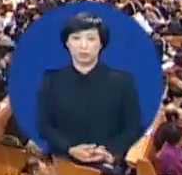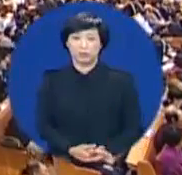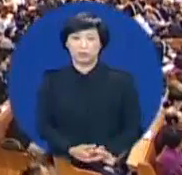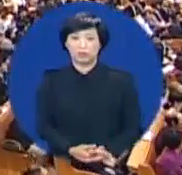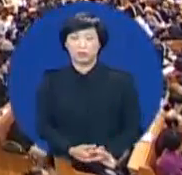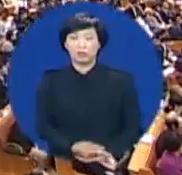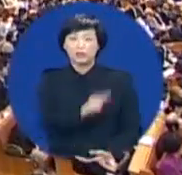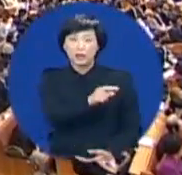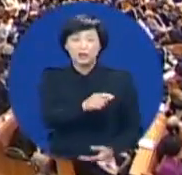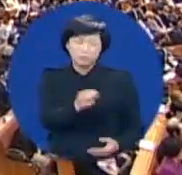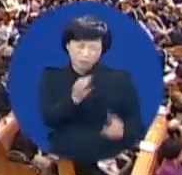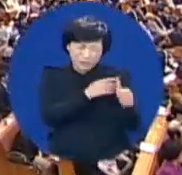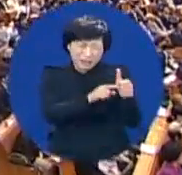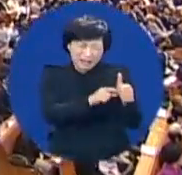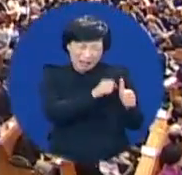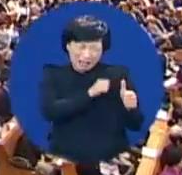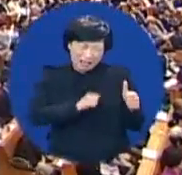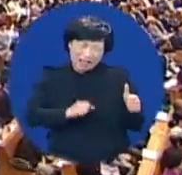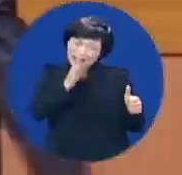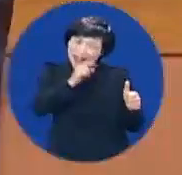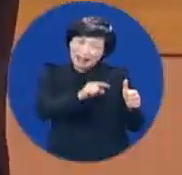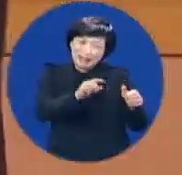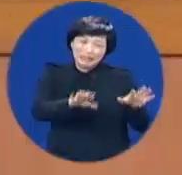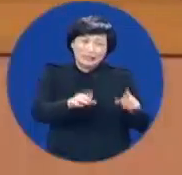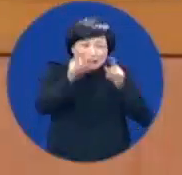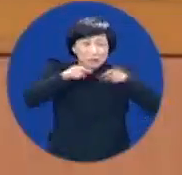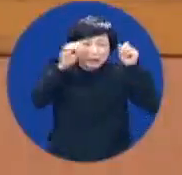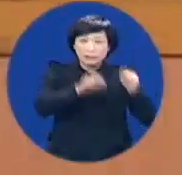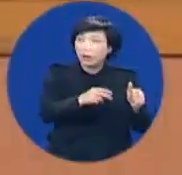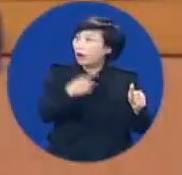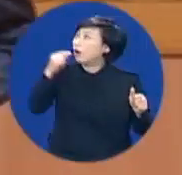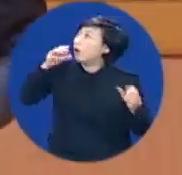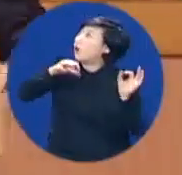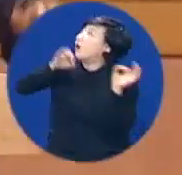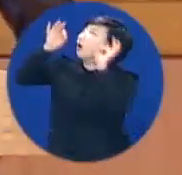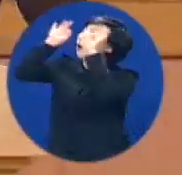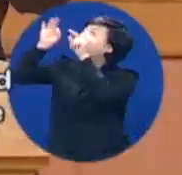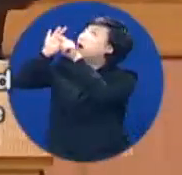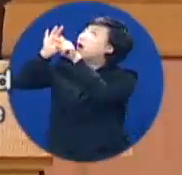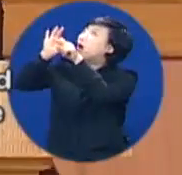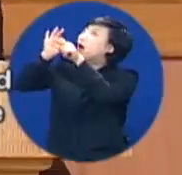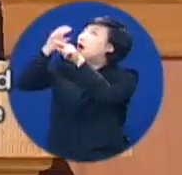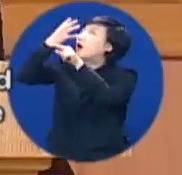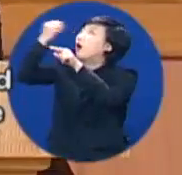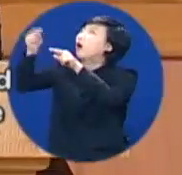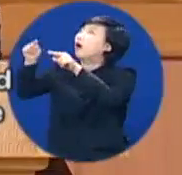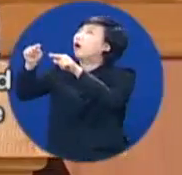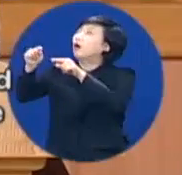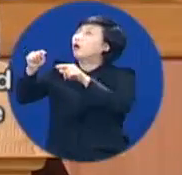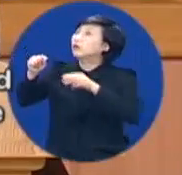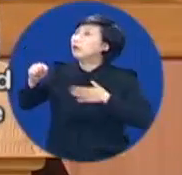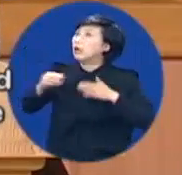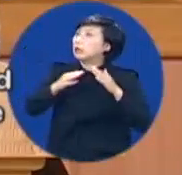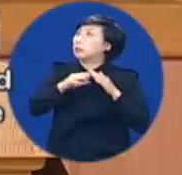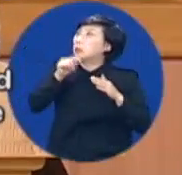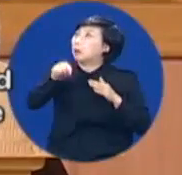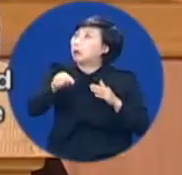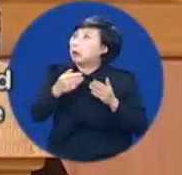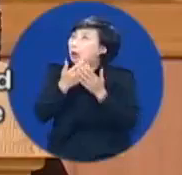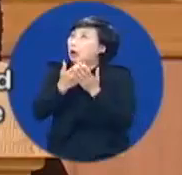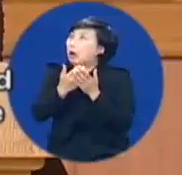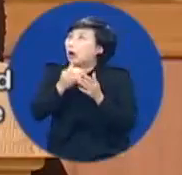그때 불 속에서 견딜 수가 없는데 눈을 들어보니까 자기 집에서 얻어먹던